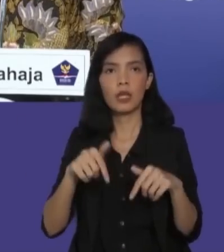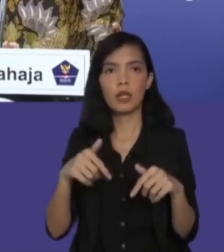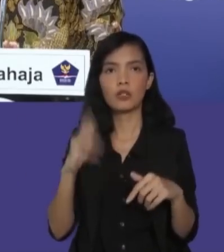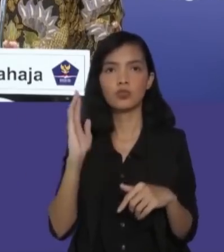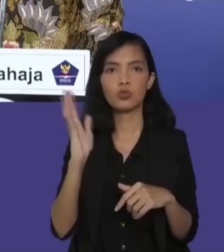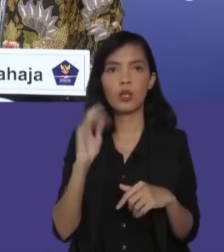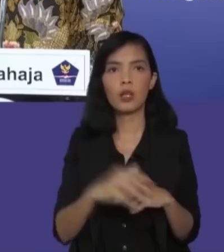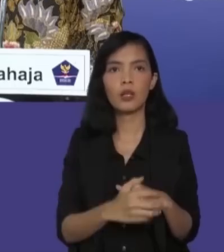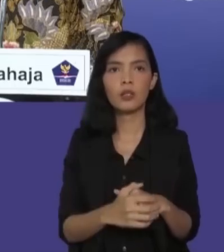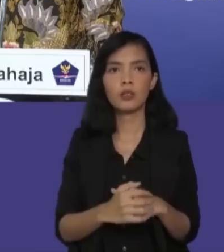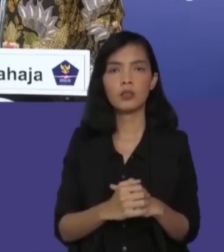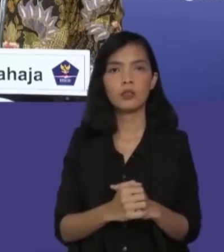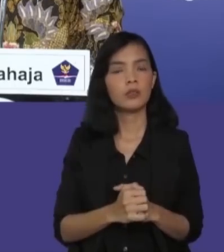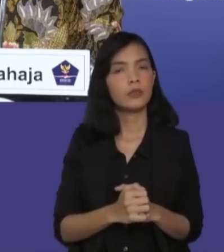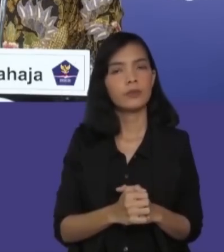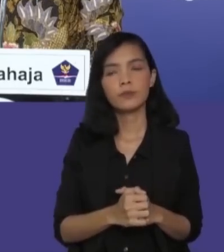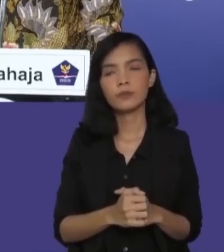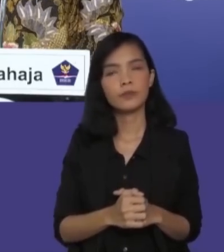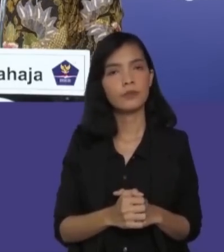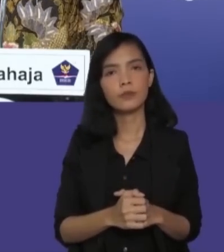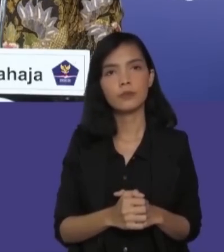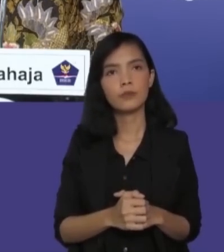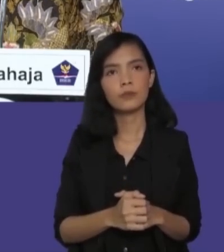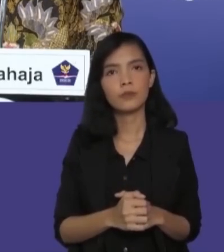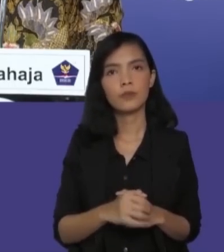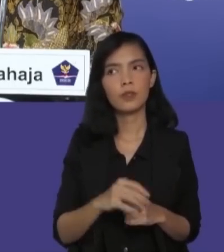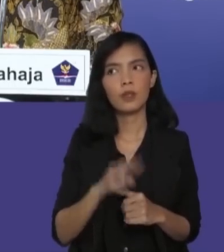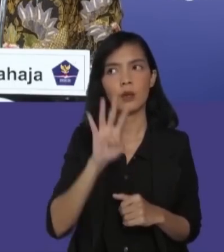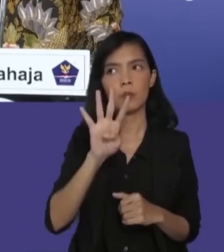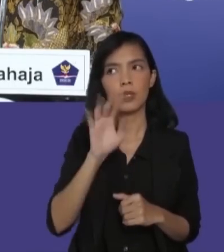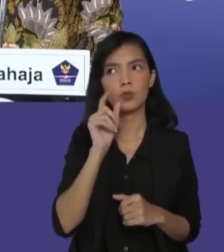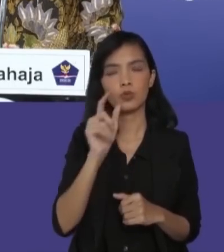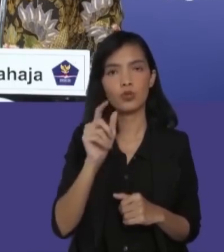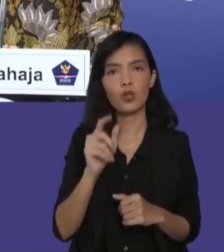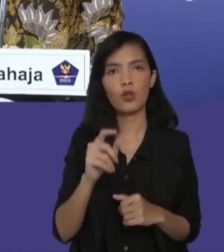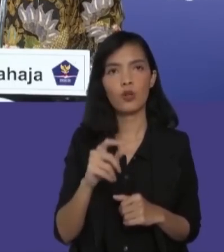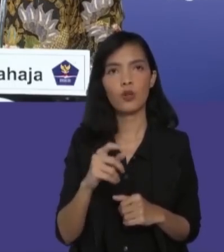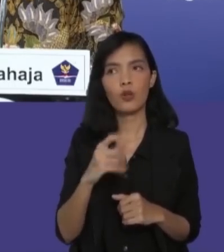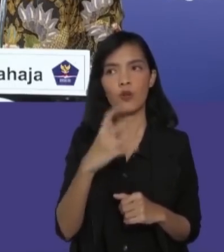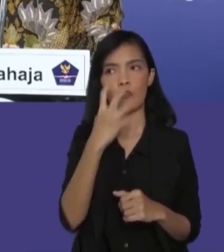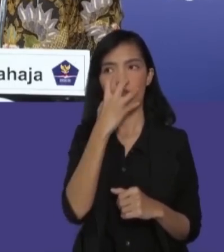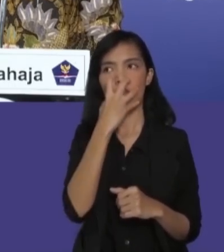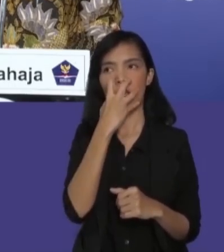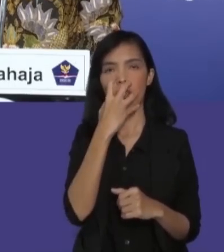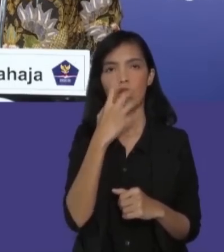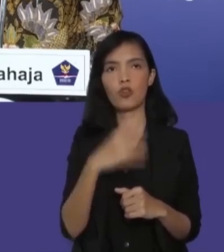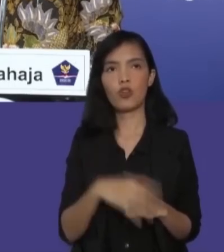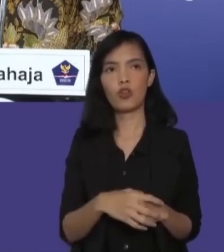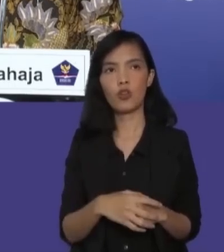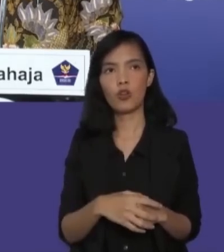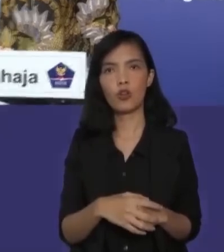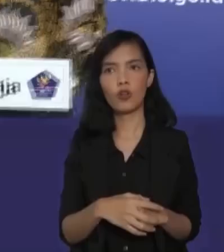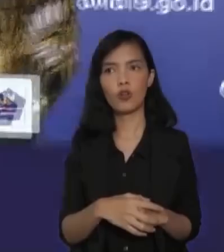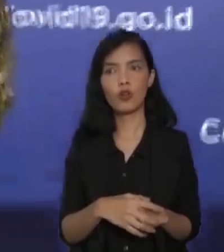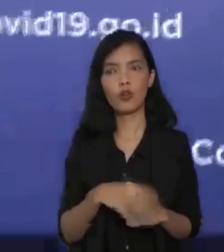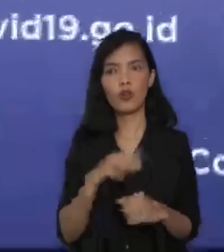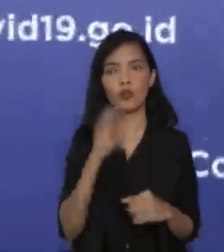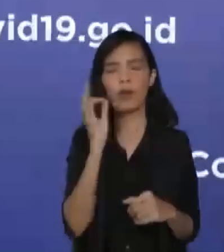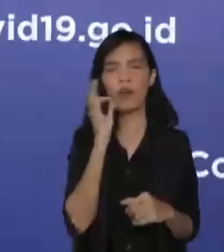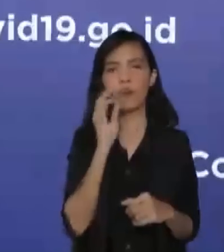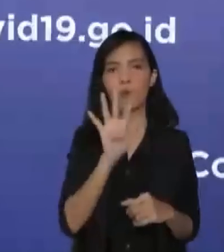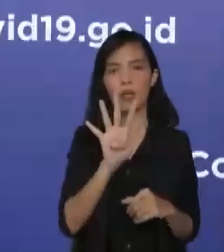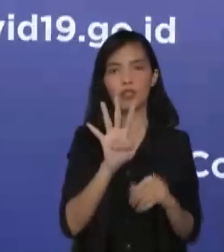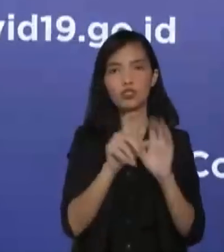sampai pada 4 usulan ventilator yang 4 prototipe maksud